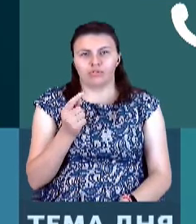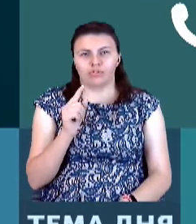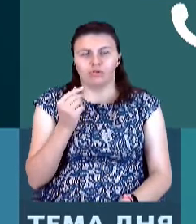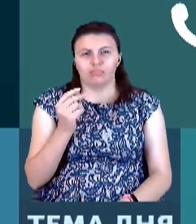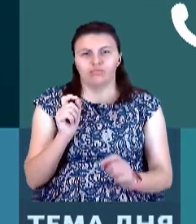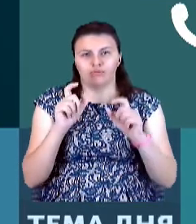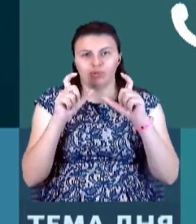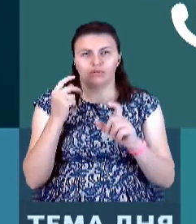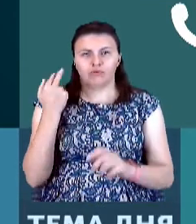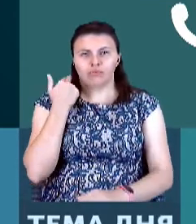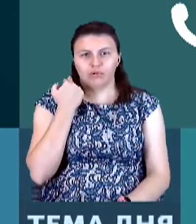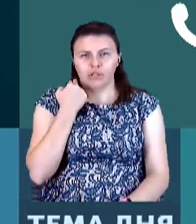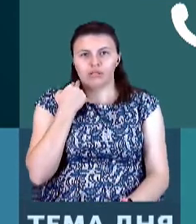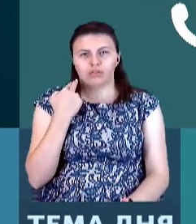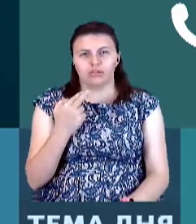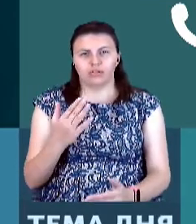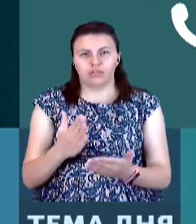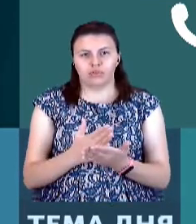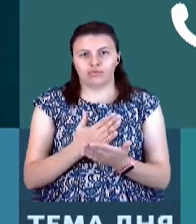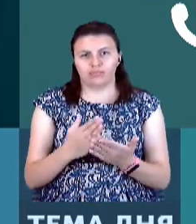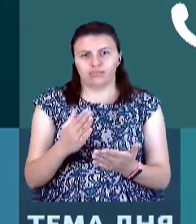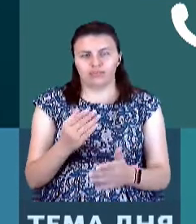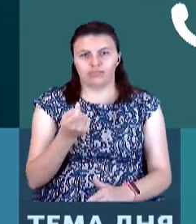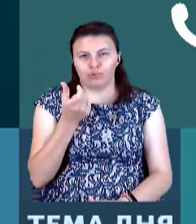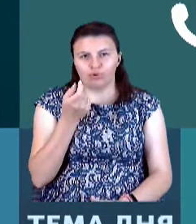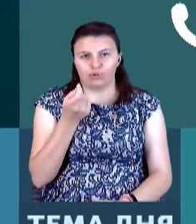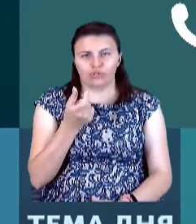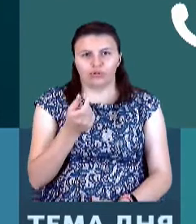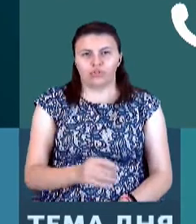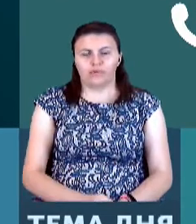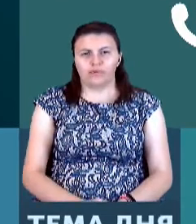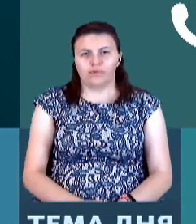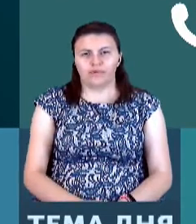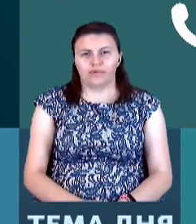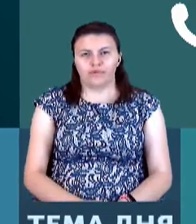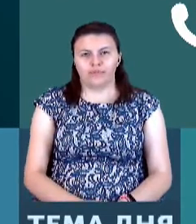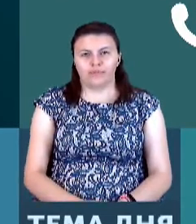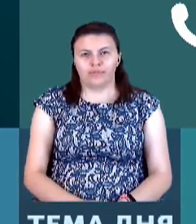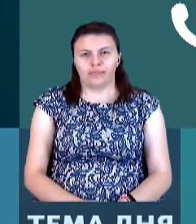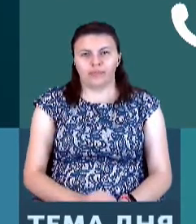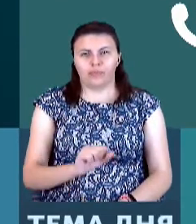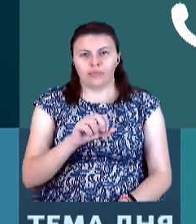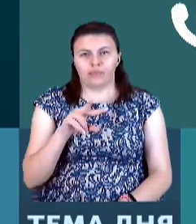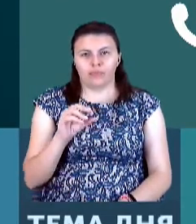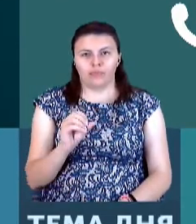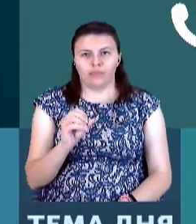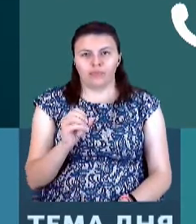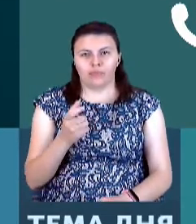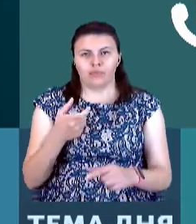ну, зовсім незначно прискориться інфляція, але дуже незначно. Ось. Але з підвищенням,